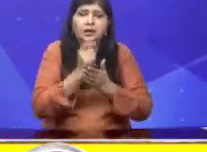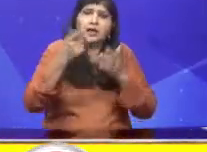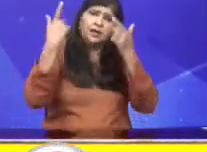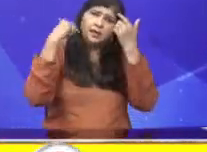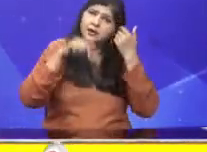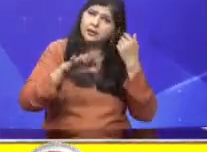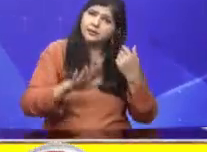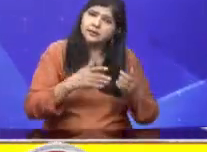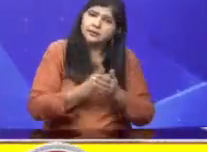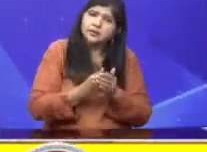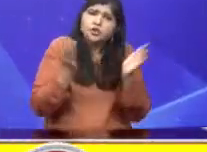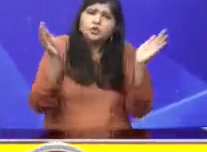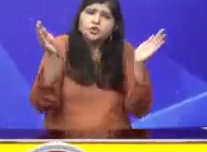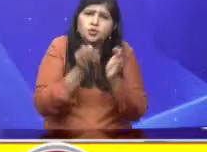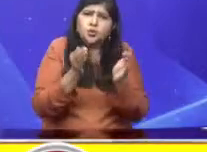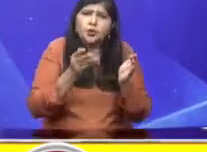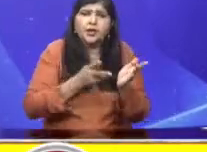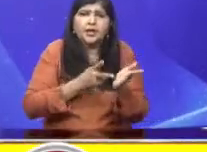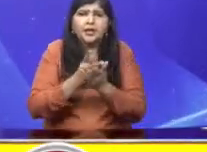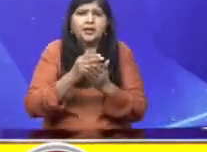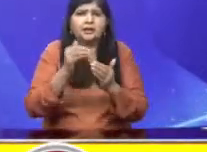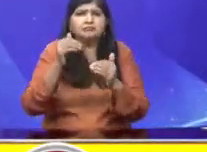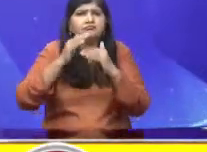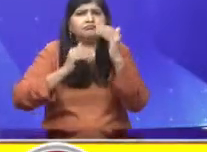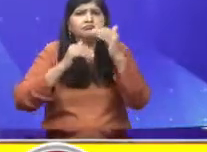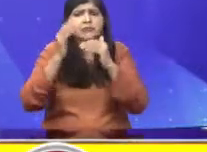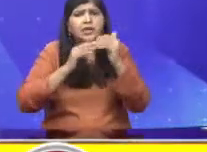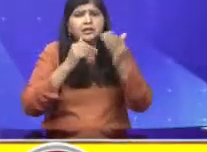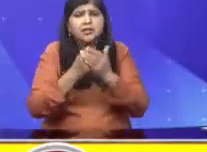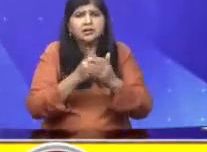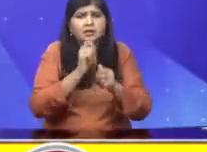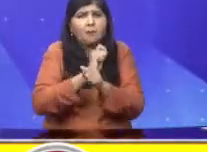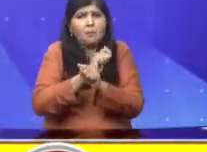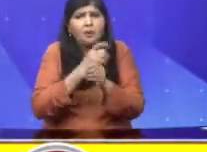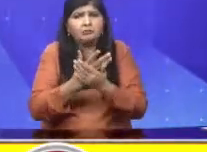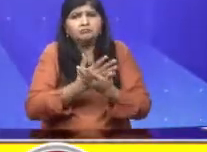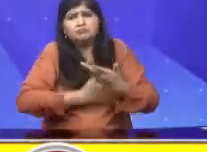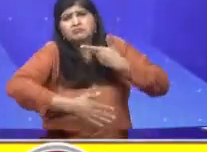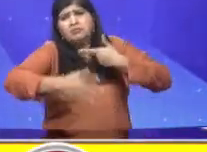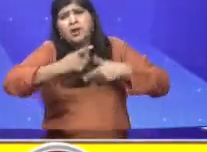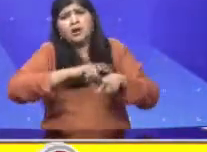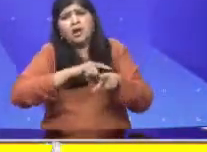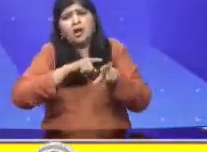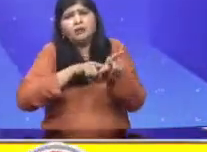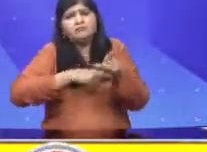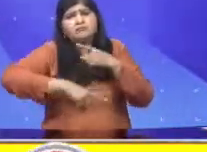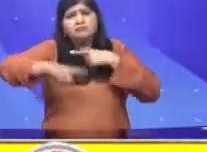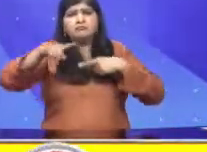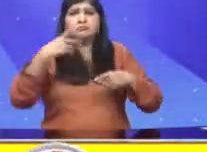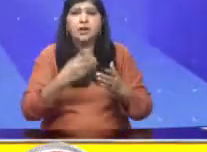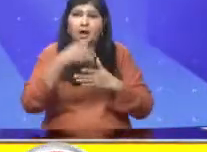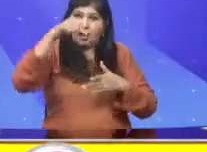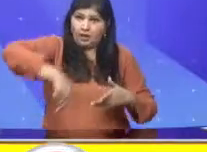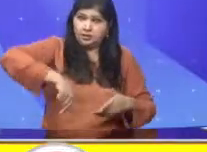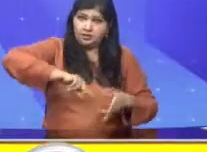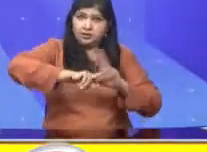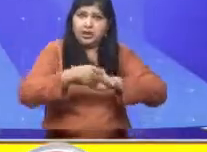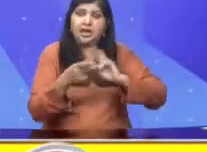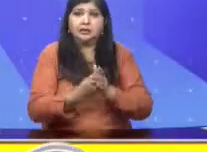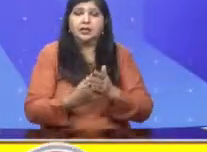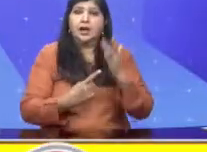समय था जब छोटे छोटे कंस्ट्रक्चन के काम में भी वर्षों लग जाते थे लेकिन आज